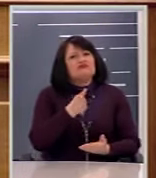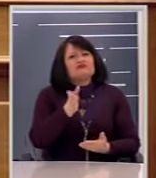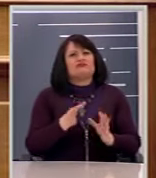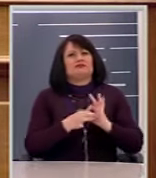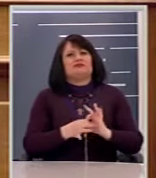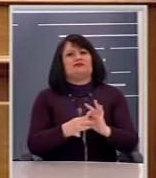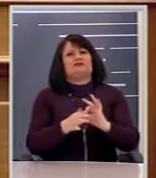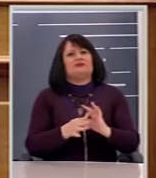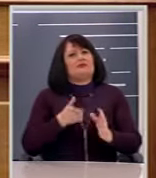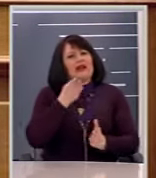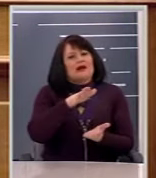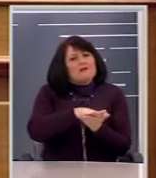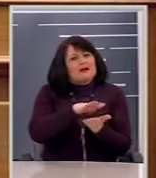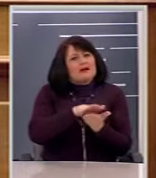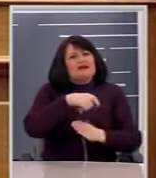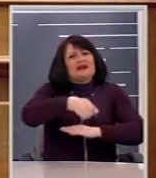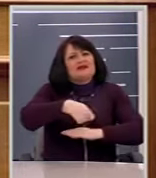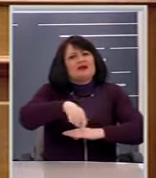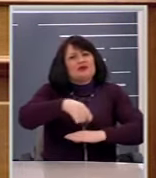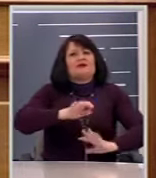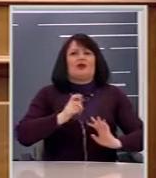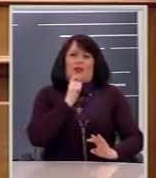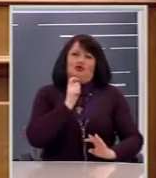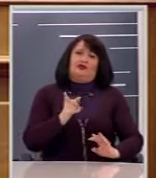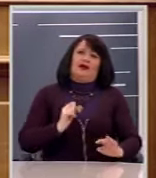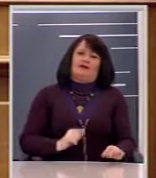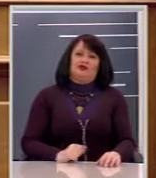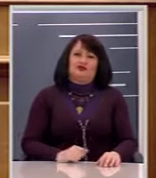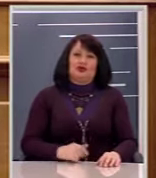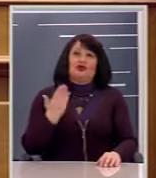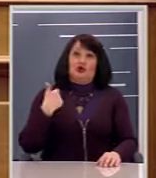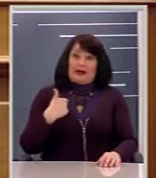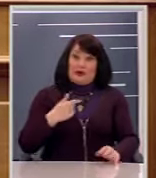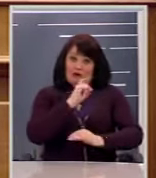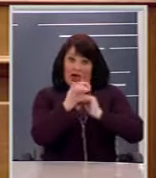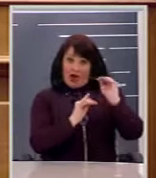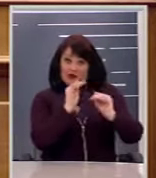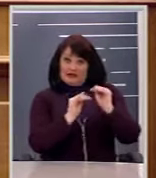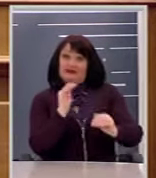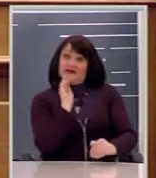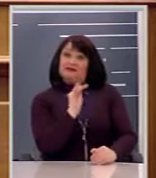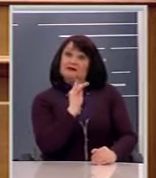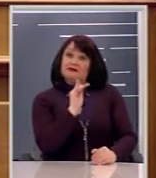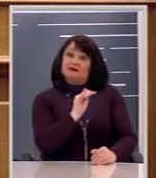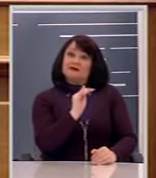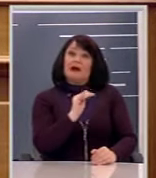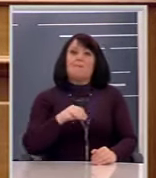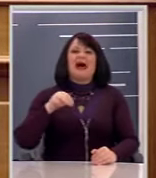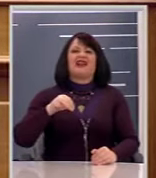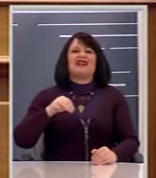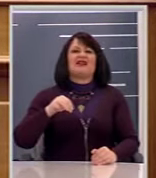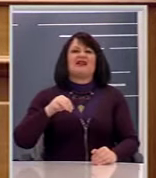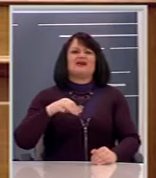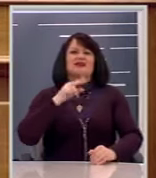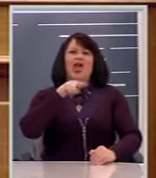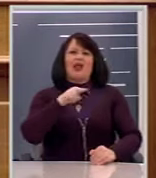να καταθέτει στα δικαστήρια. Από εκείνη την εποχή κατέθεται ερωτήσεις στη Βουλή. Ο πανίσχυρος όμως τότε Μαρτίνης